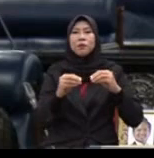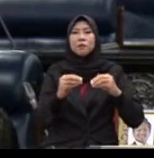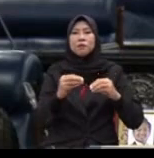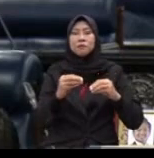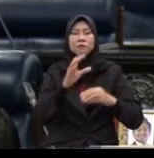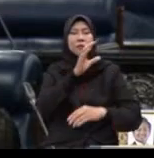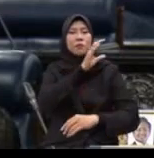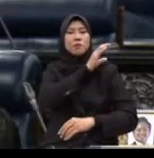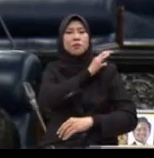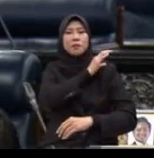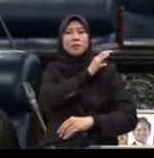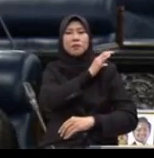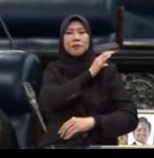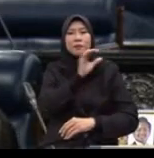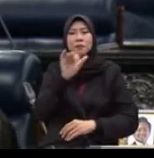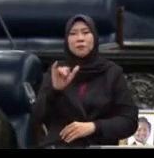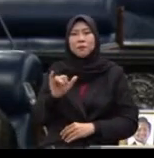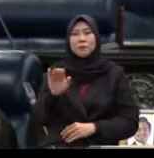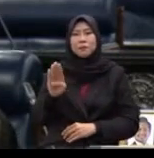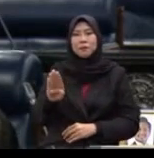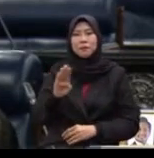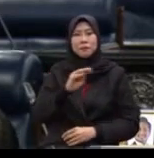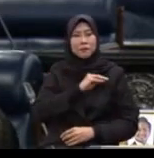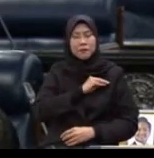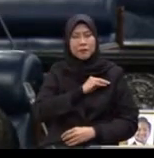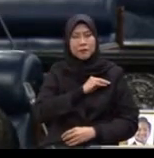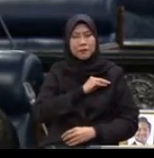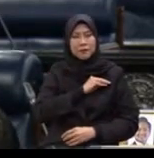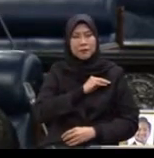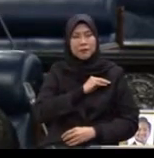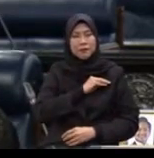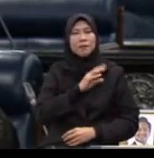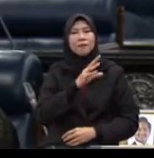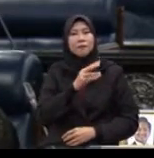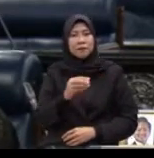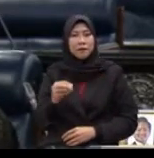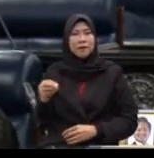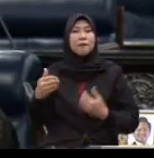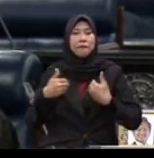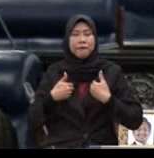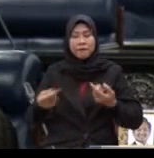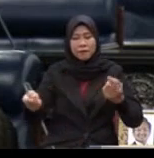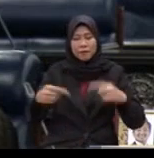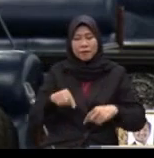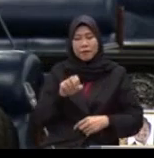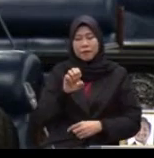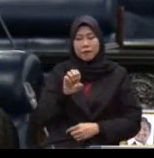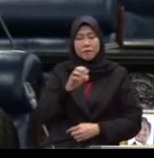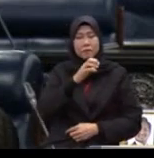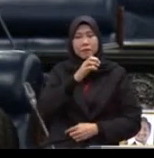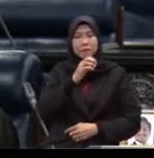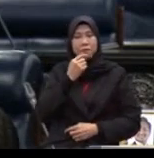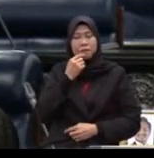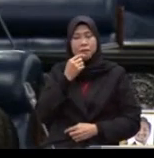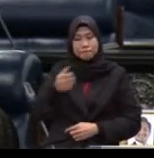dipenguruskan oleh yang bahwa menteri pesuruh dan juga dihadiri oleh pesuruh Jaya